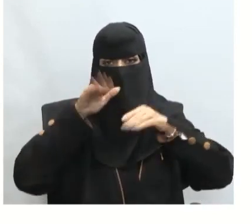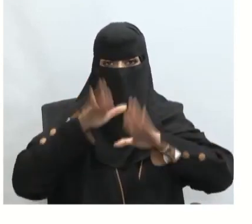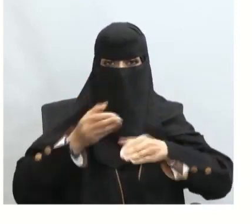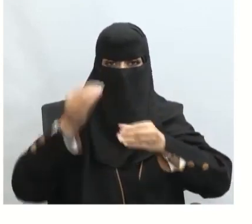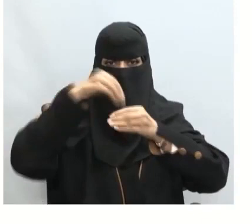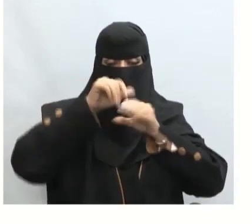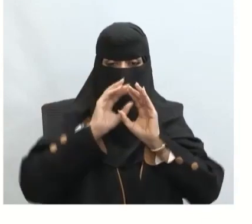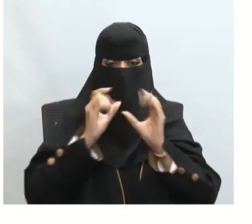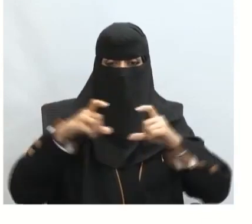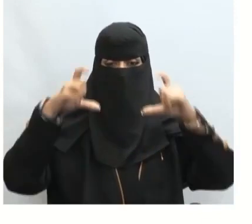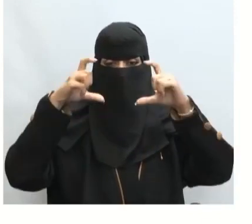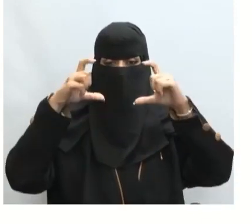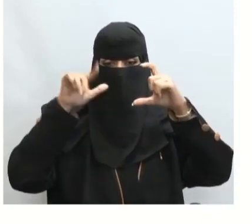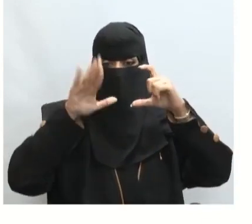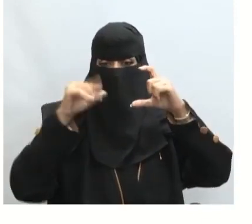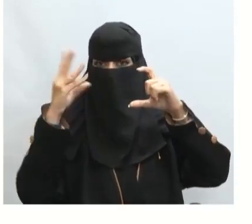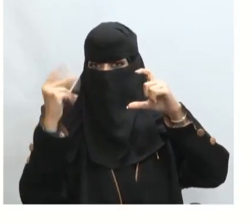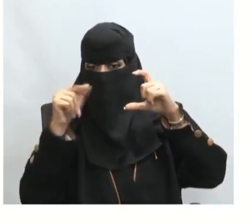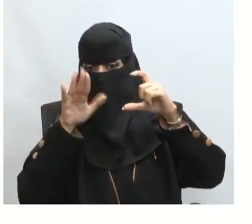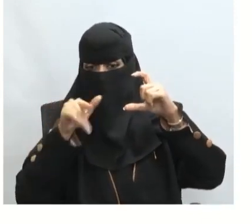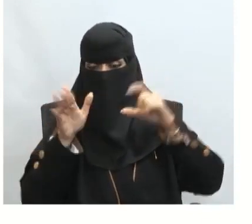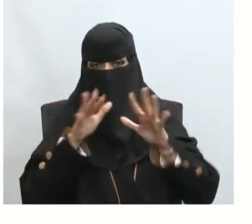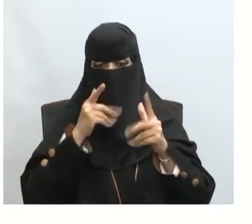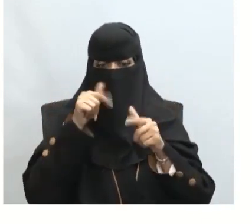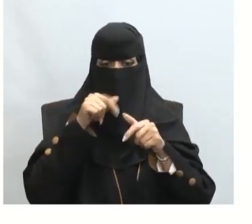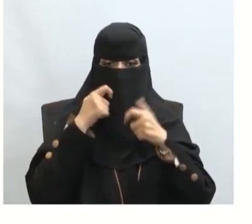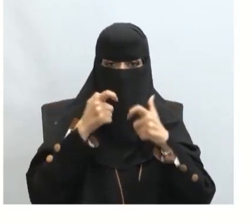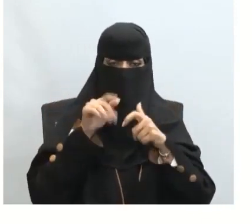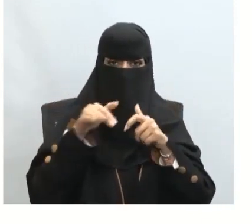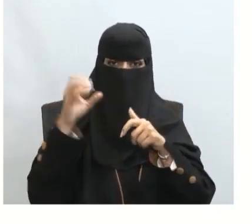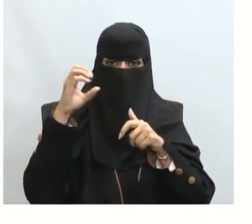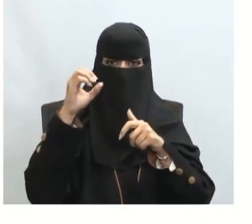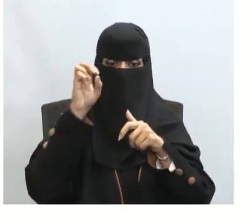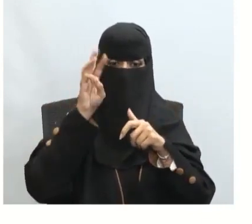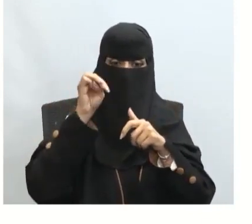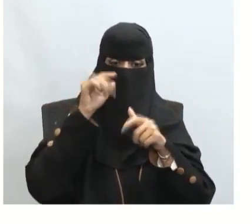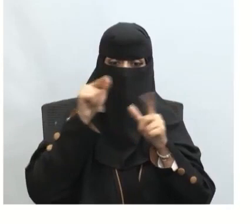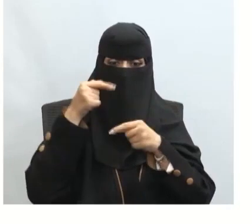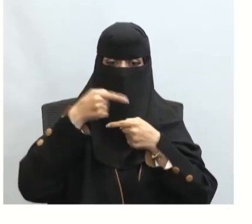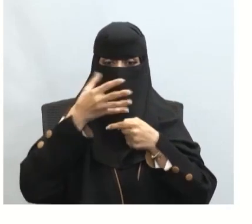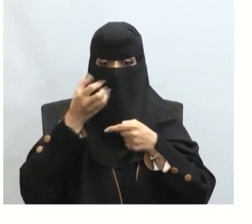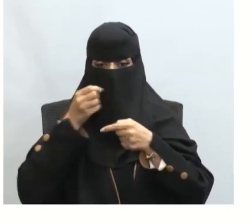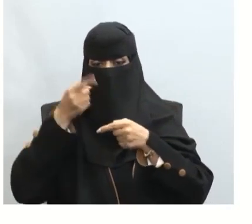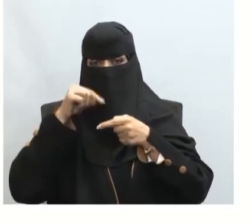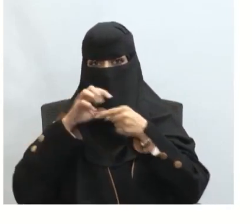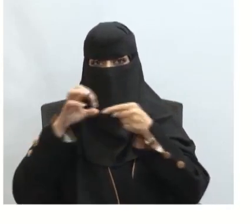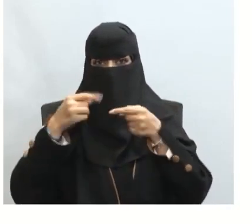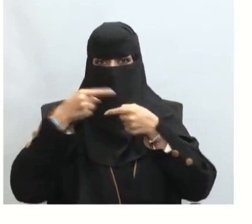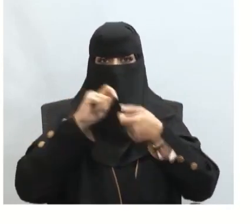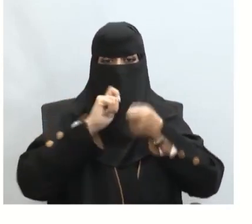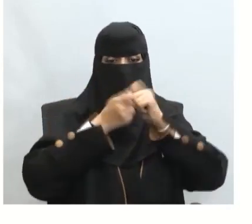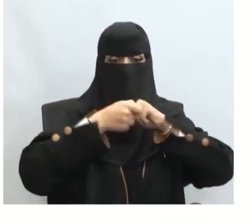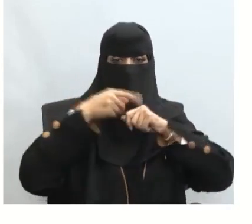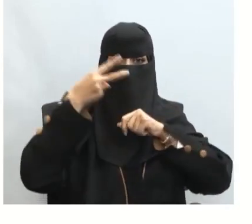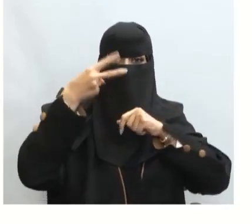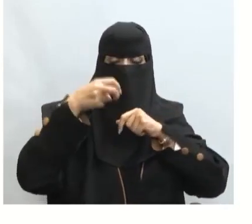داخل القوس ما هي الموجوده في داخل القوس هنا لاحظ فلاحظ ان عندما اخرجها ساقوم بتبديل الرابطه